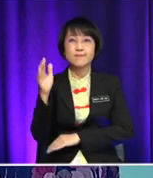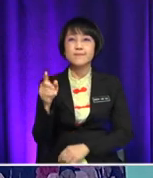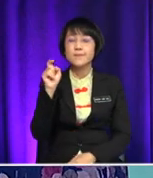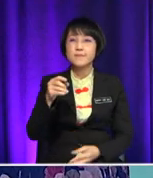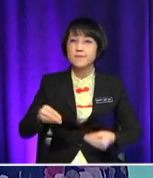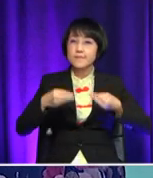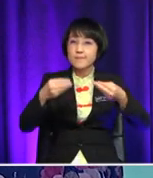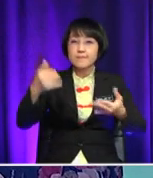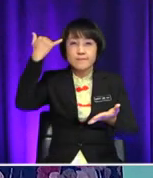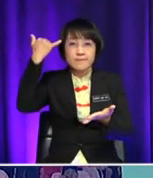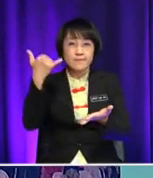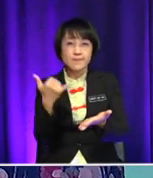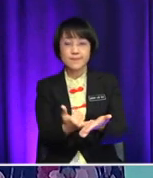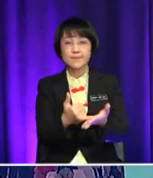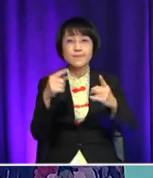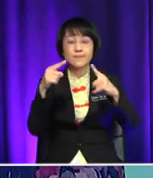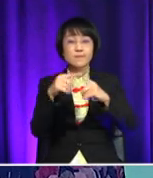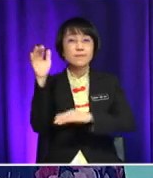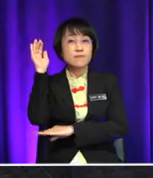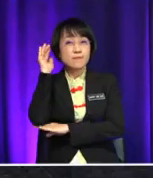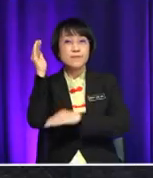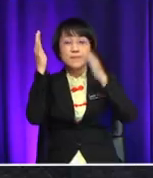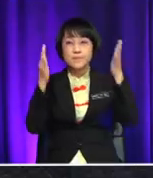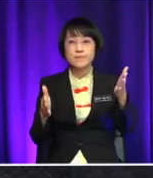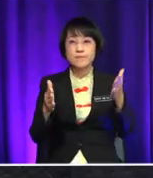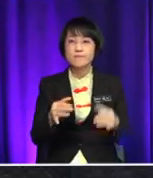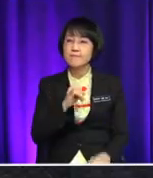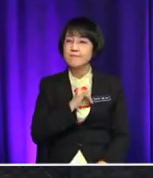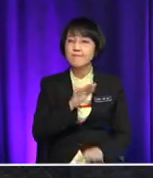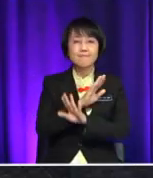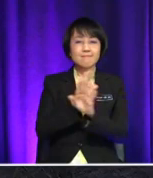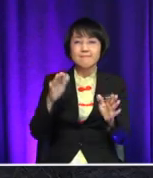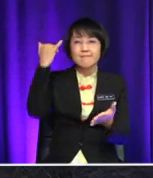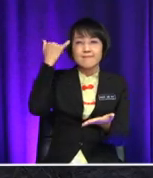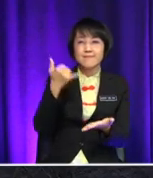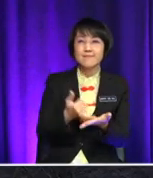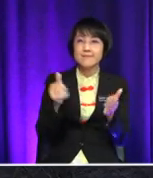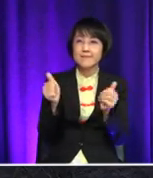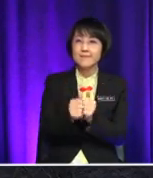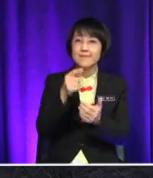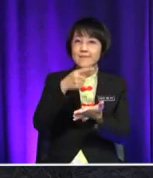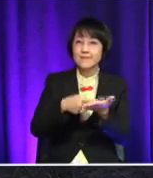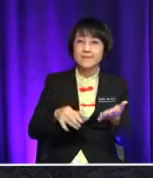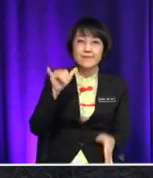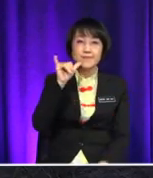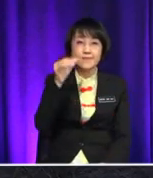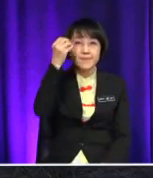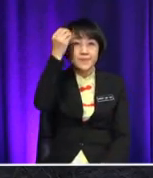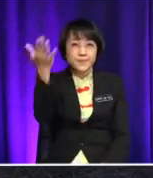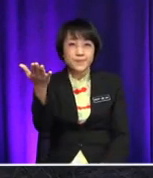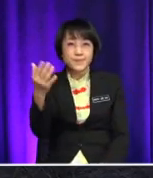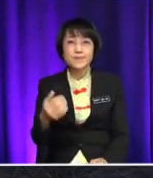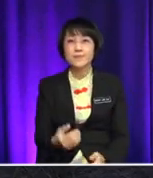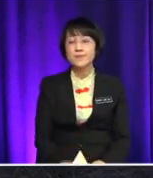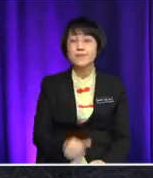kepada pendengar jadi saya mau contoh bahwa aku yakin sampaikan tadi tuh bukan dari segi fakta